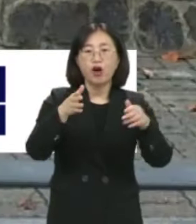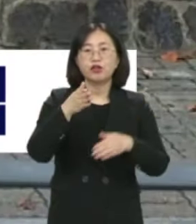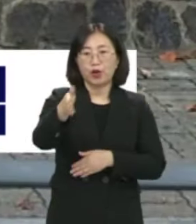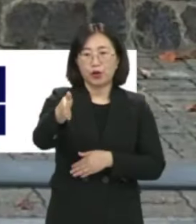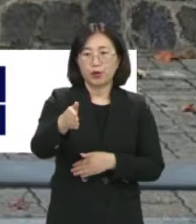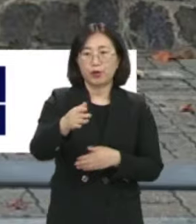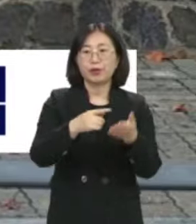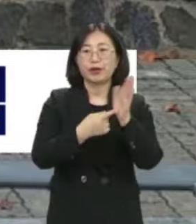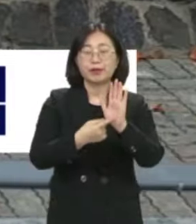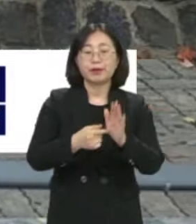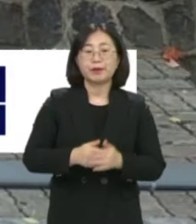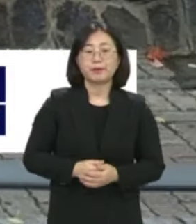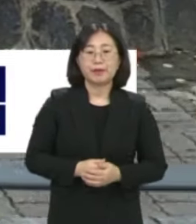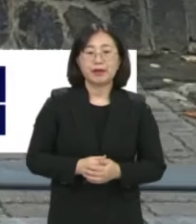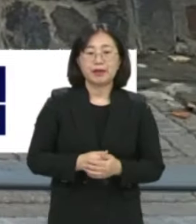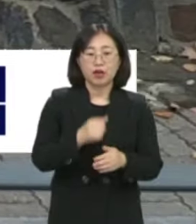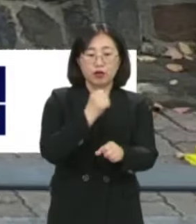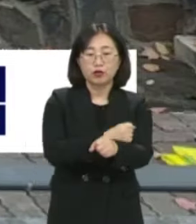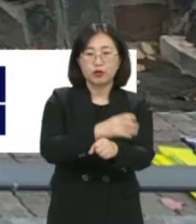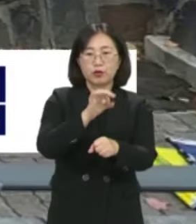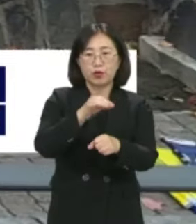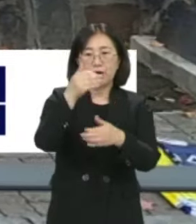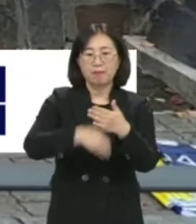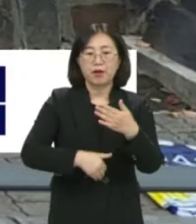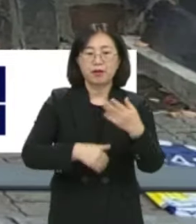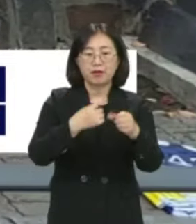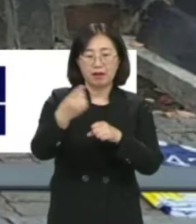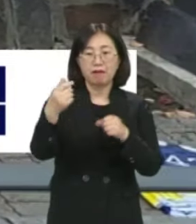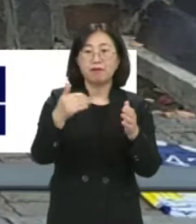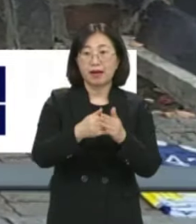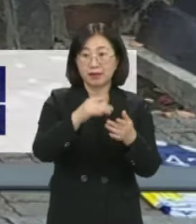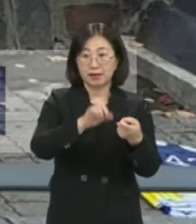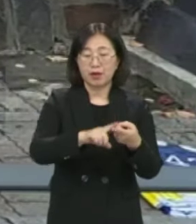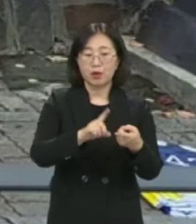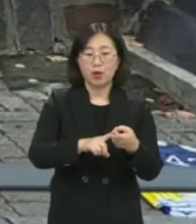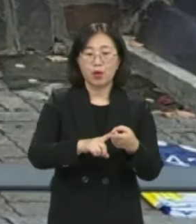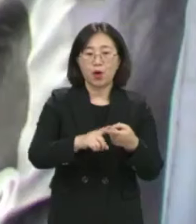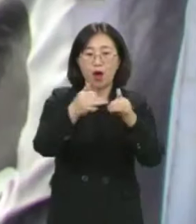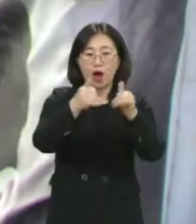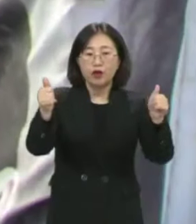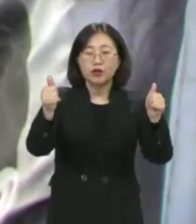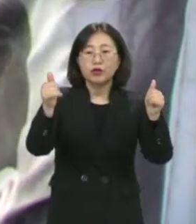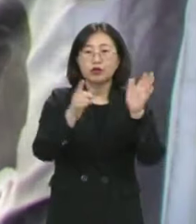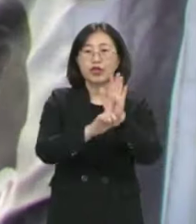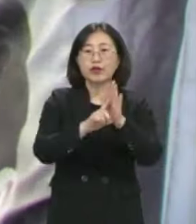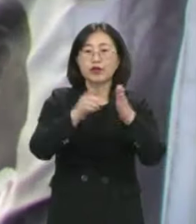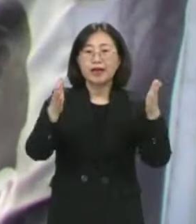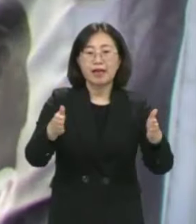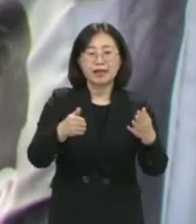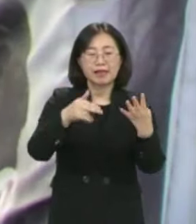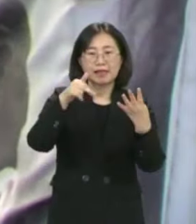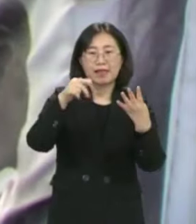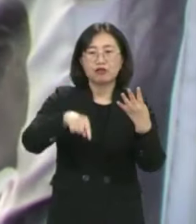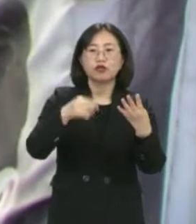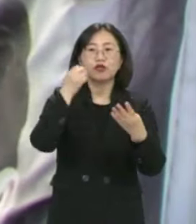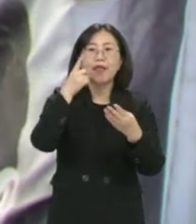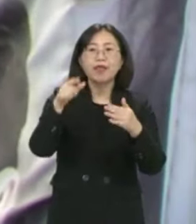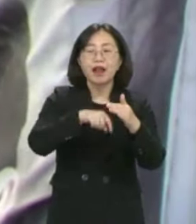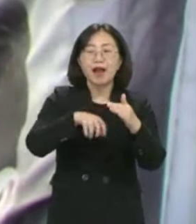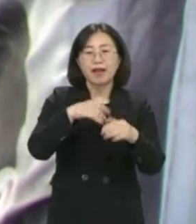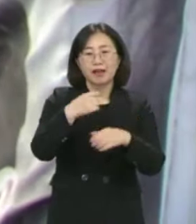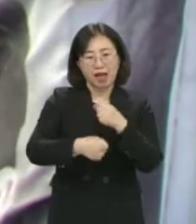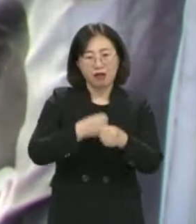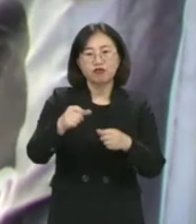운영합니다 또인지 수수료 감염 혜택을 내년까지 유지하고 현수막 개시 기간도 4주 이내에서 자율 선택 기회도